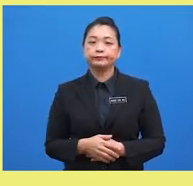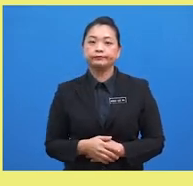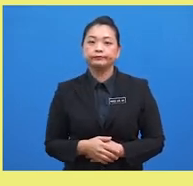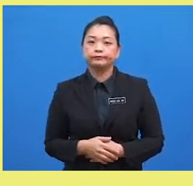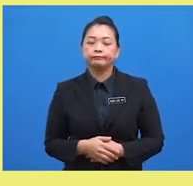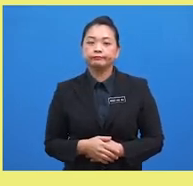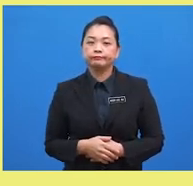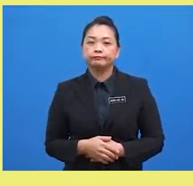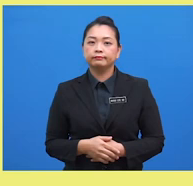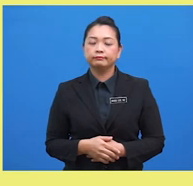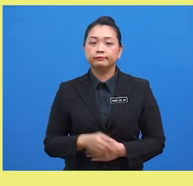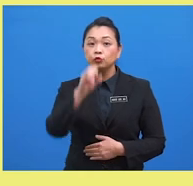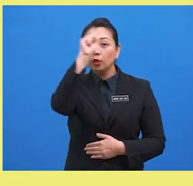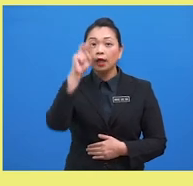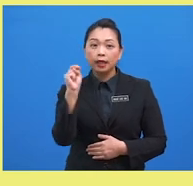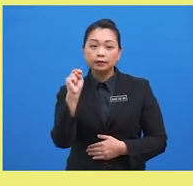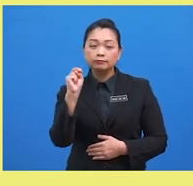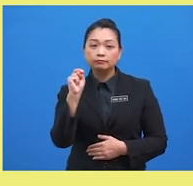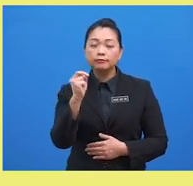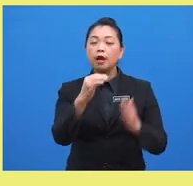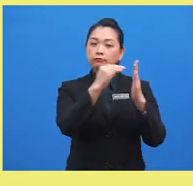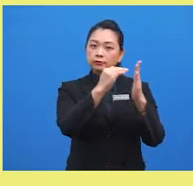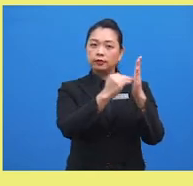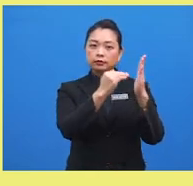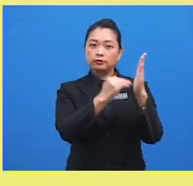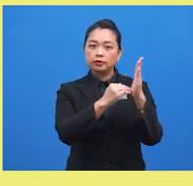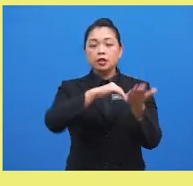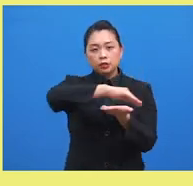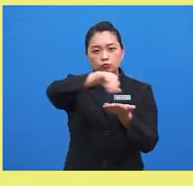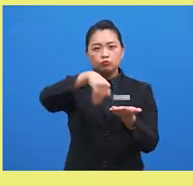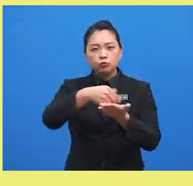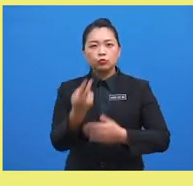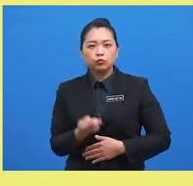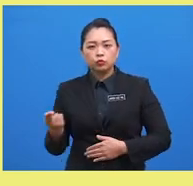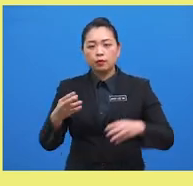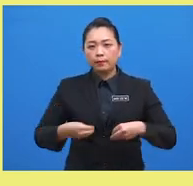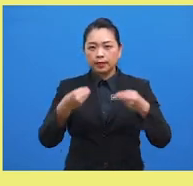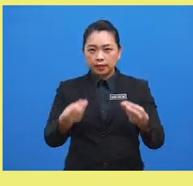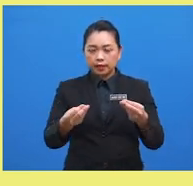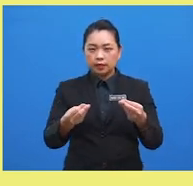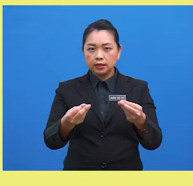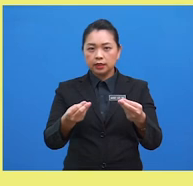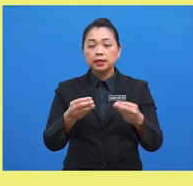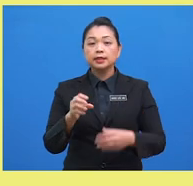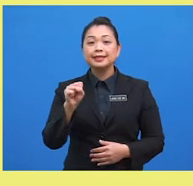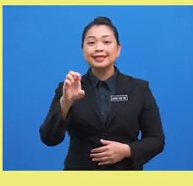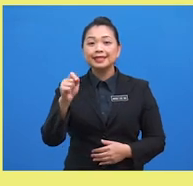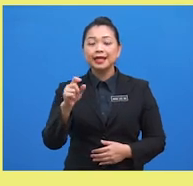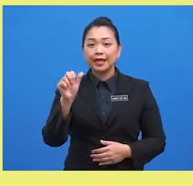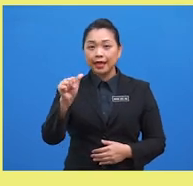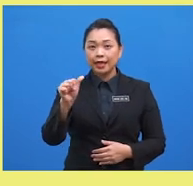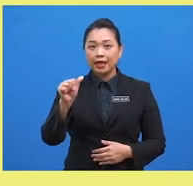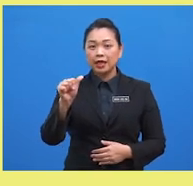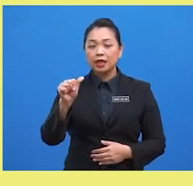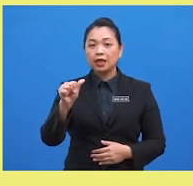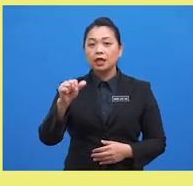8. Soalan ialah, senaraikan semua unsur bagi set A ke